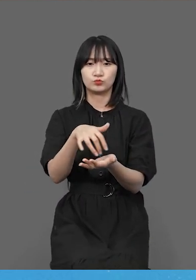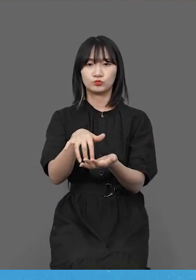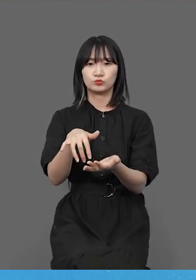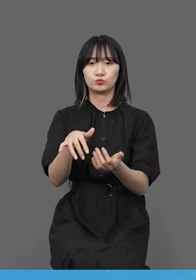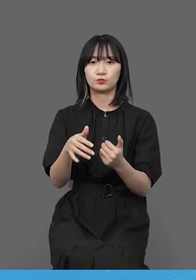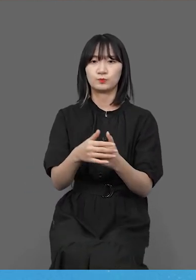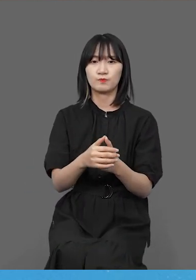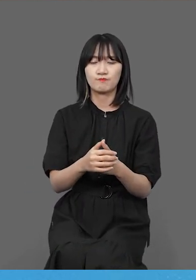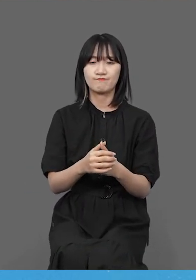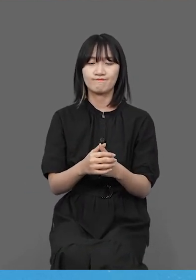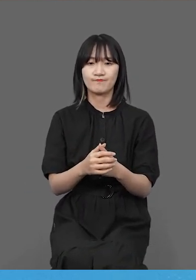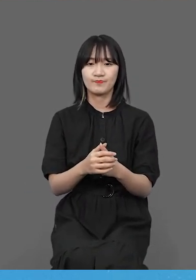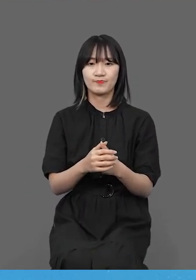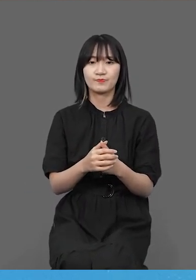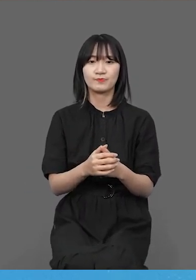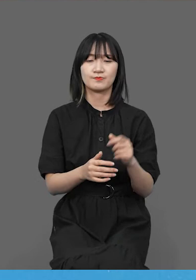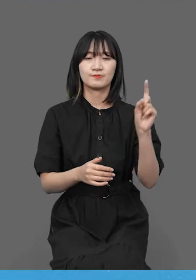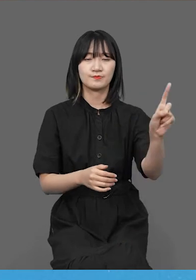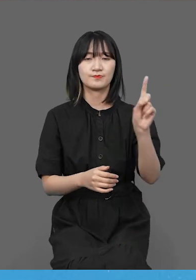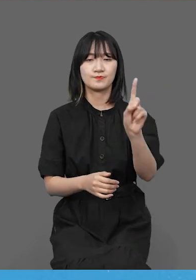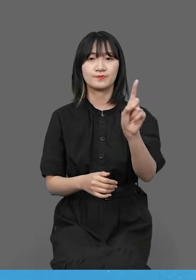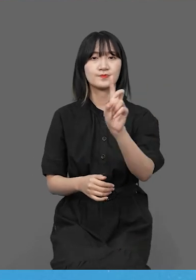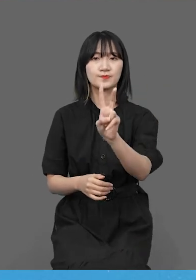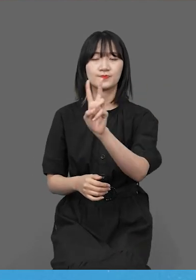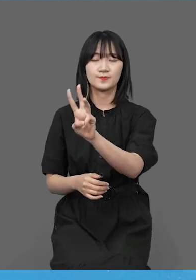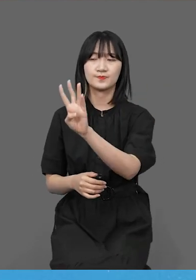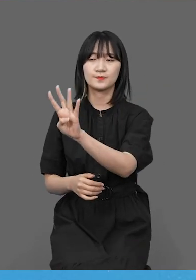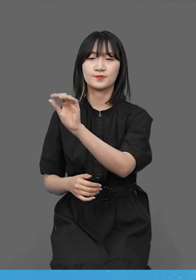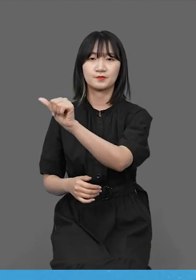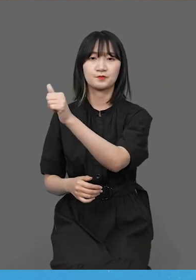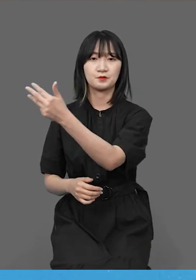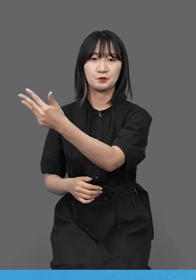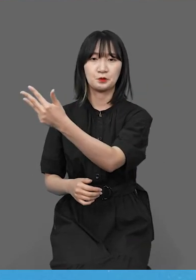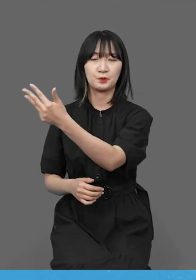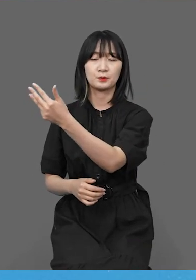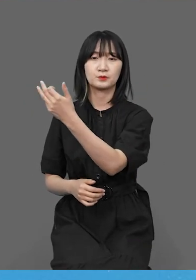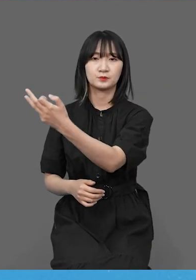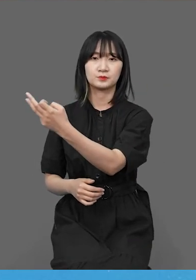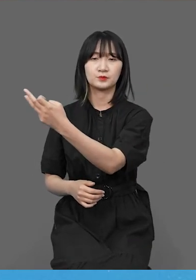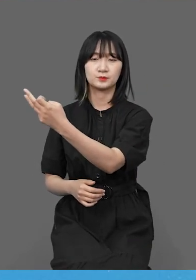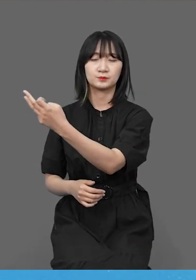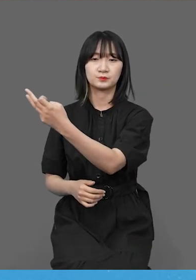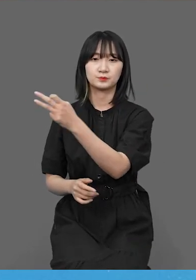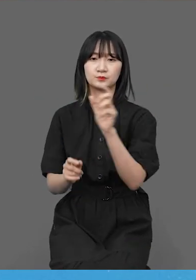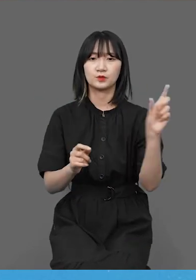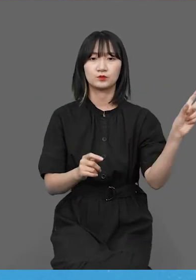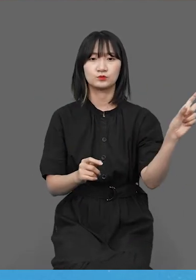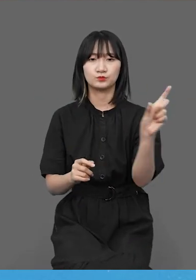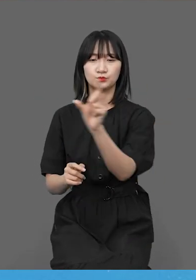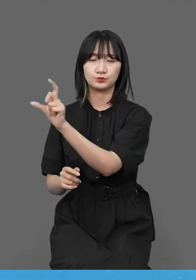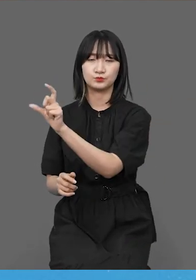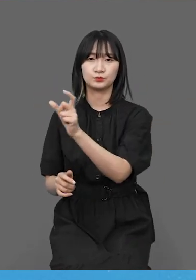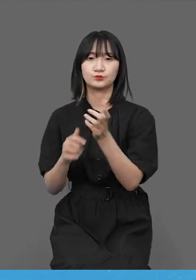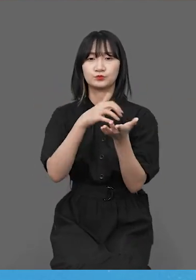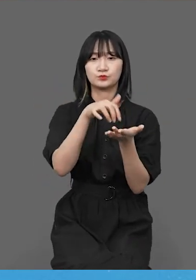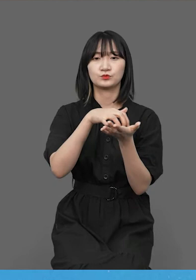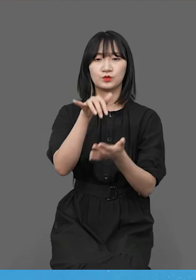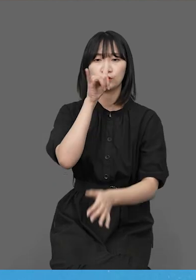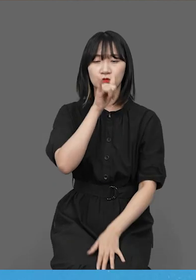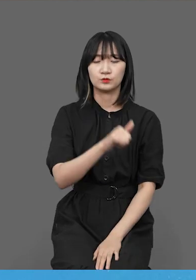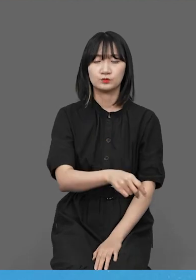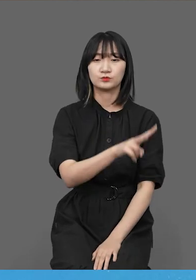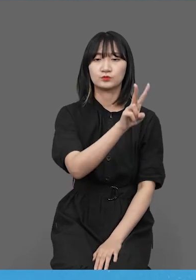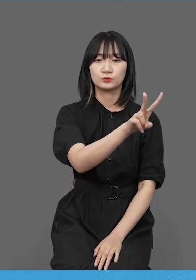그러니까 앞에 1, 2, 3, 5, 8, 10, 13 이렇게 쭉 가는 수열입니다. 그러니까 앞에